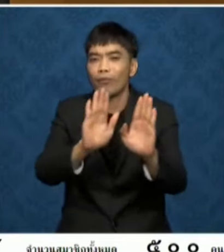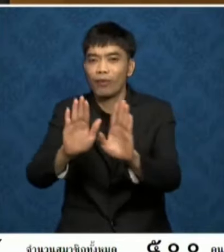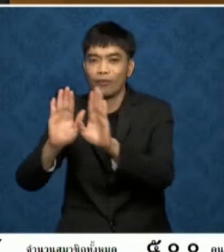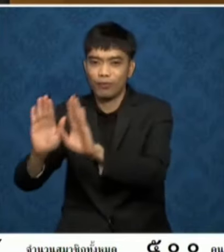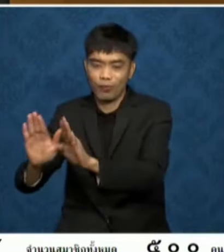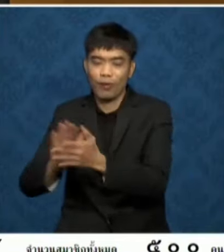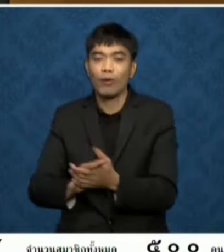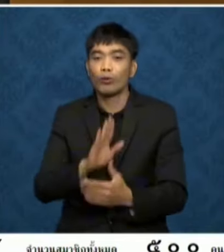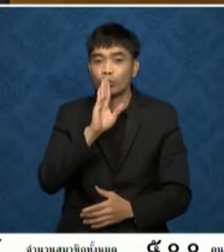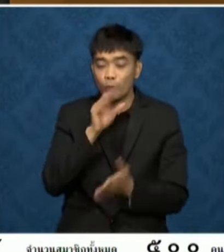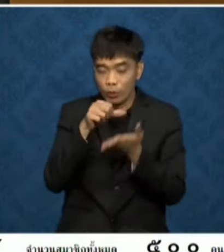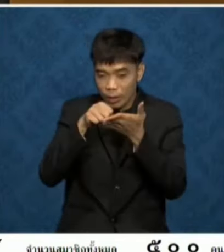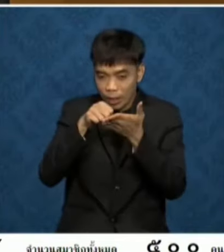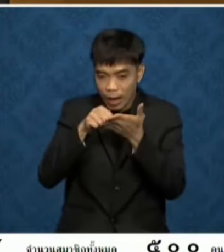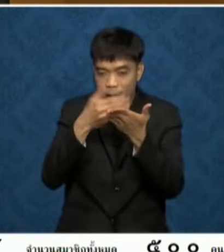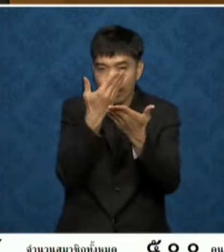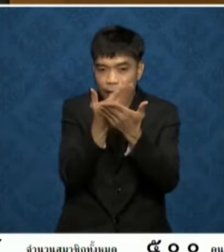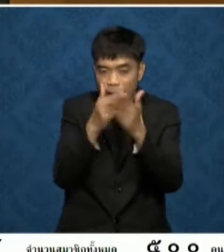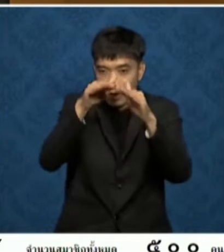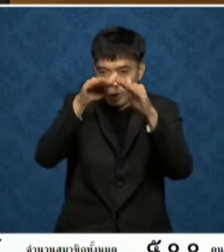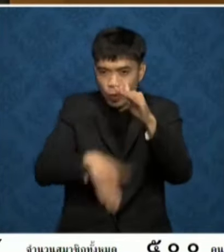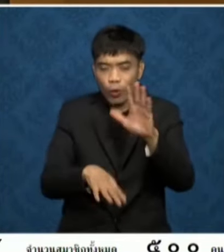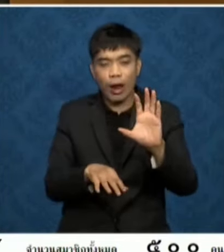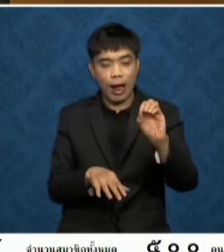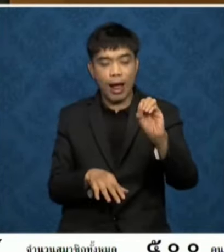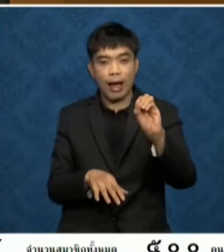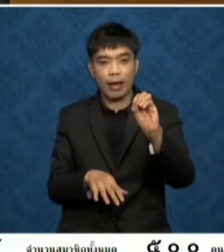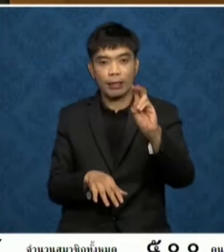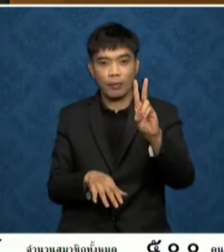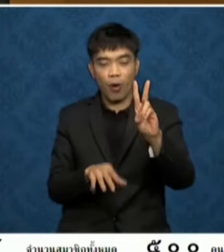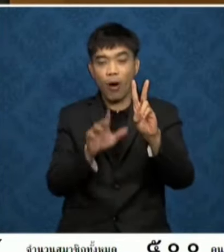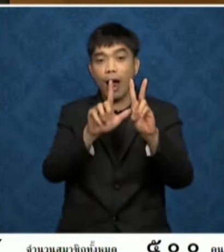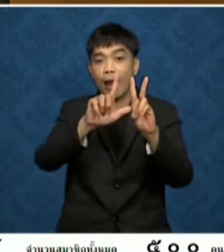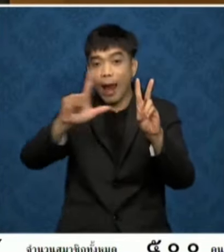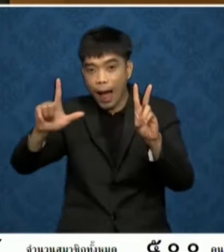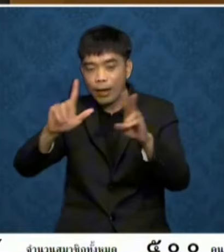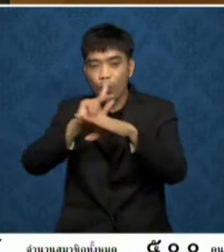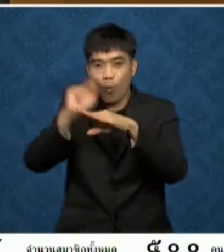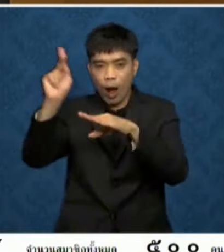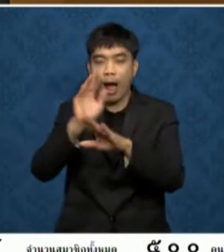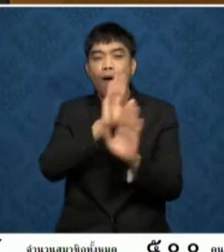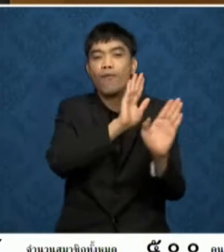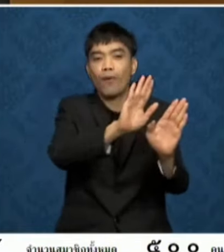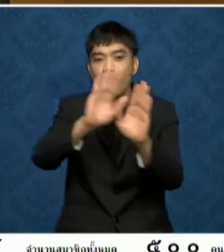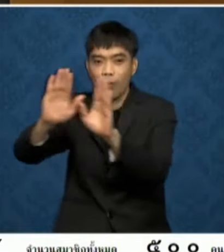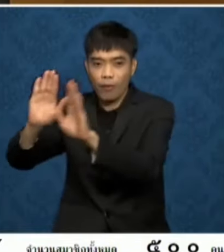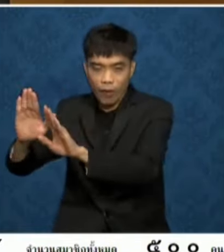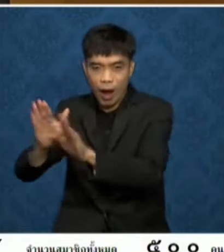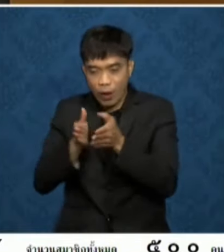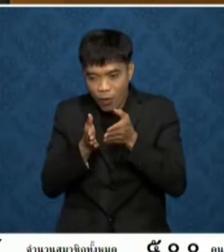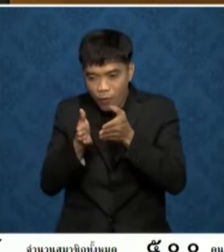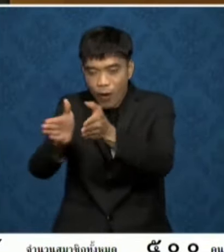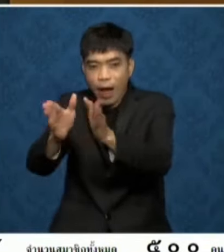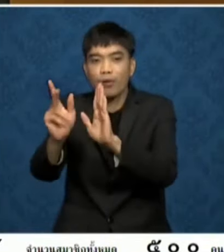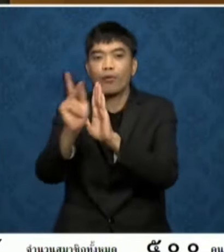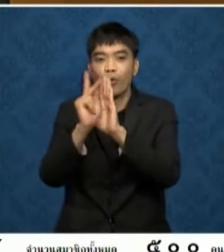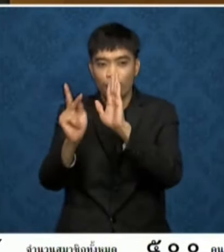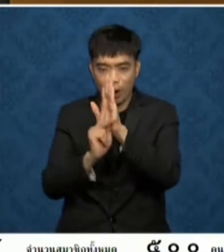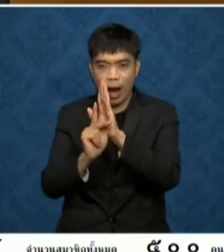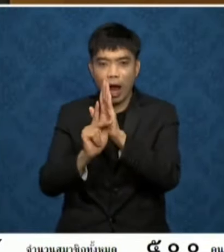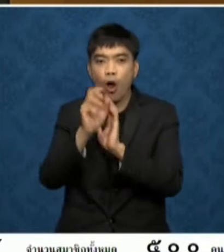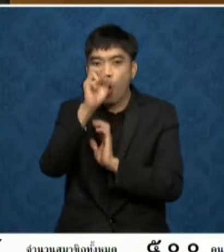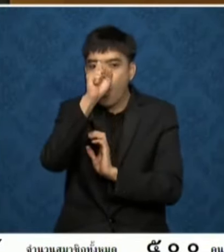ะครับในการปรับลดผมขอปรับลด52ล้านกว่าบาทแล้วก็ฝากพวกท่านทั้งหลายในฐานะอยู่ฝ่ายนิติบัญญัติเนี่ยลอง